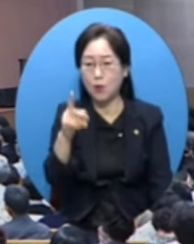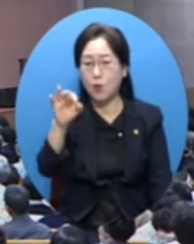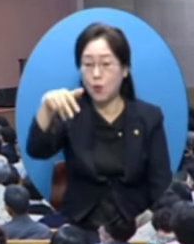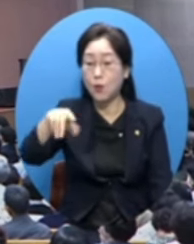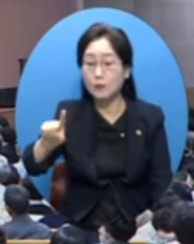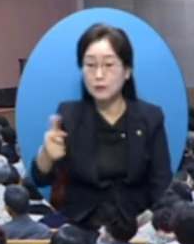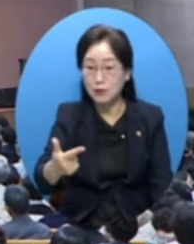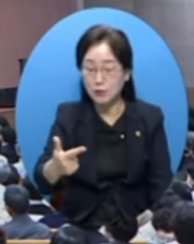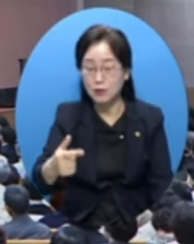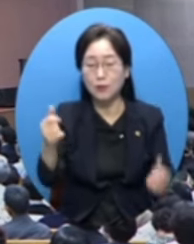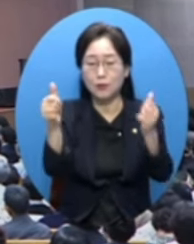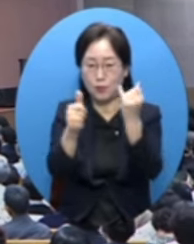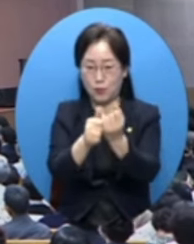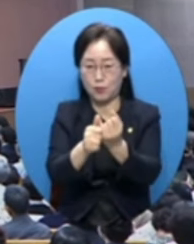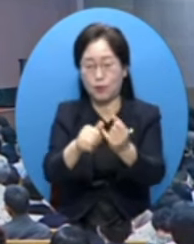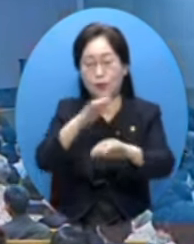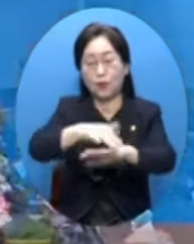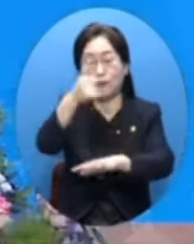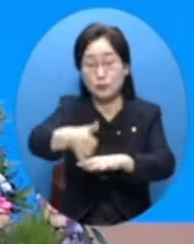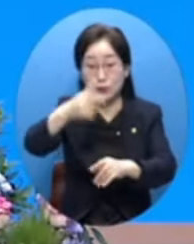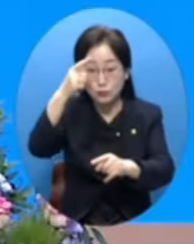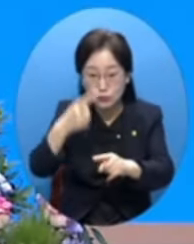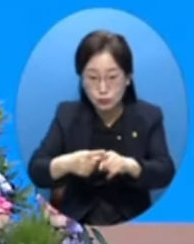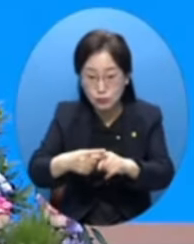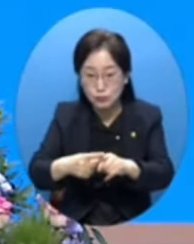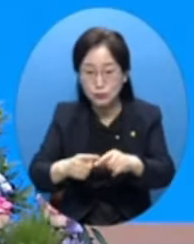일어납니다. 그래서